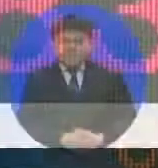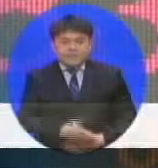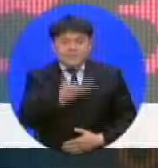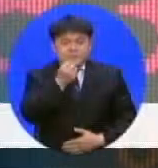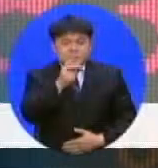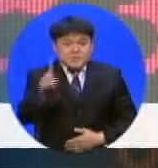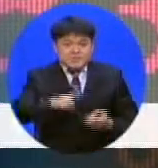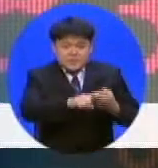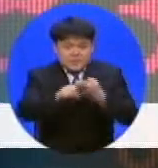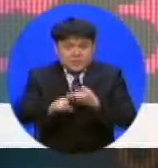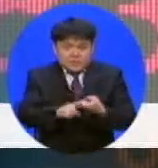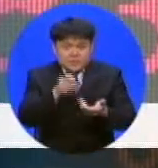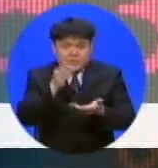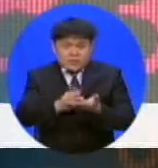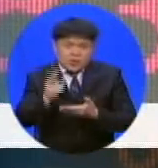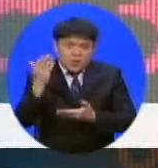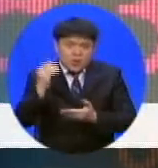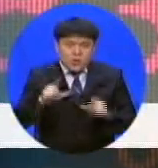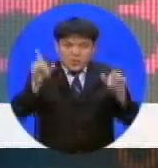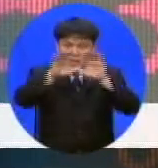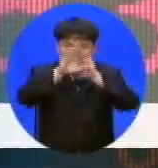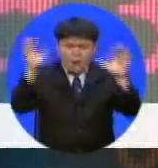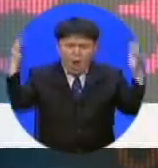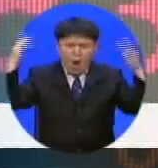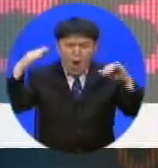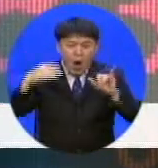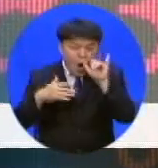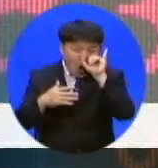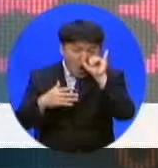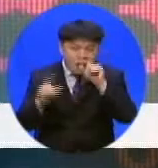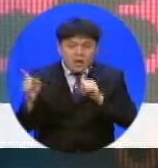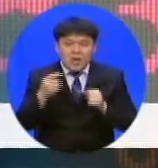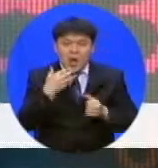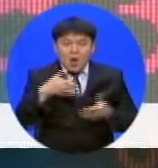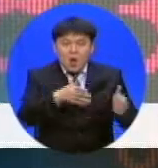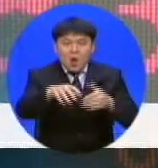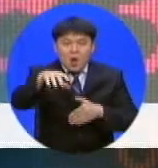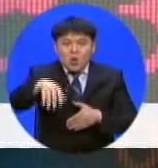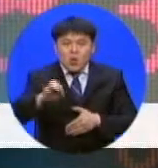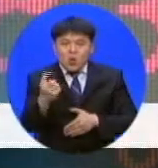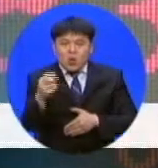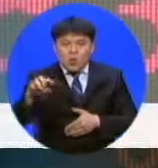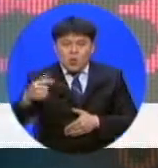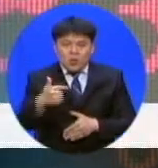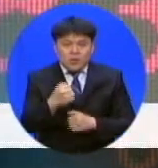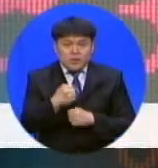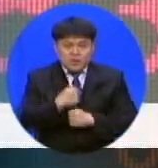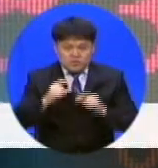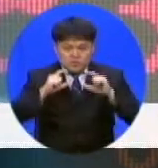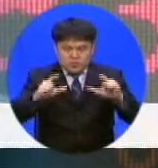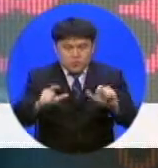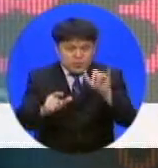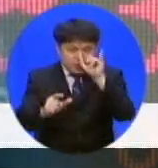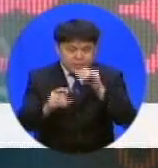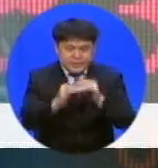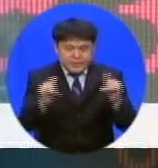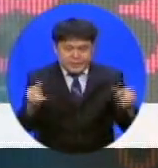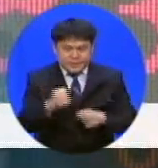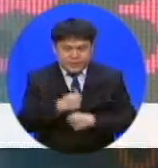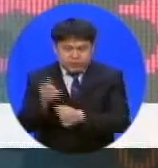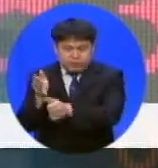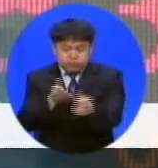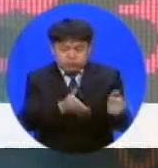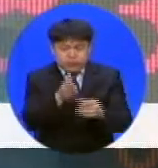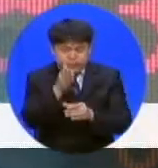복지TV 네트워크입니다. 최근 날씨가 많이 무더워졌는데요. 경기도에서는 오존 경보제를 시행하고 시민들에게 각별한